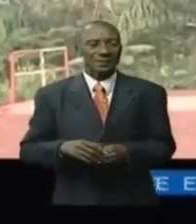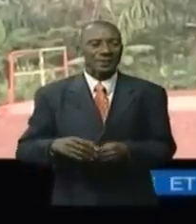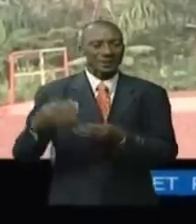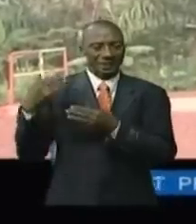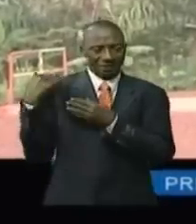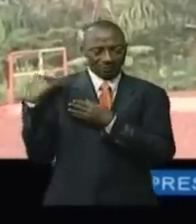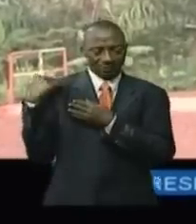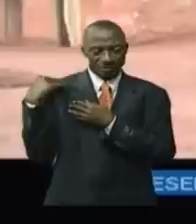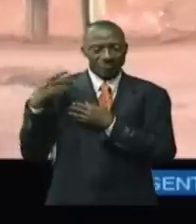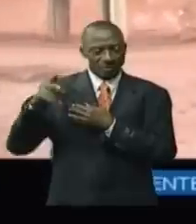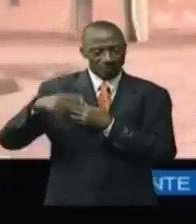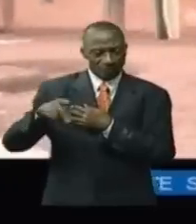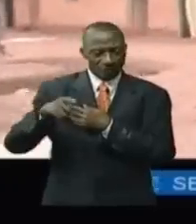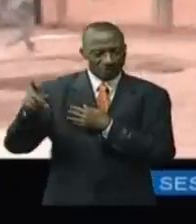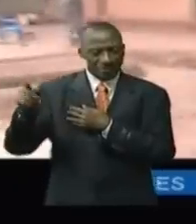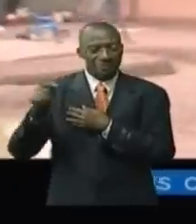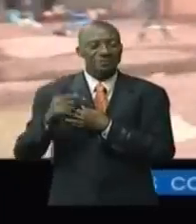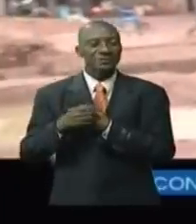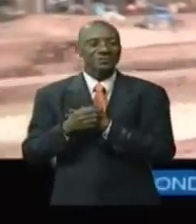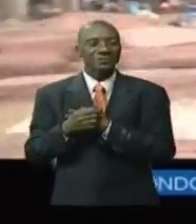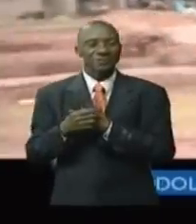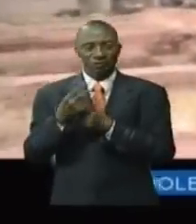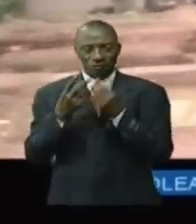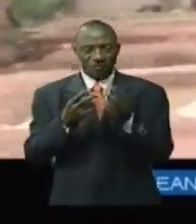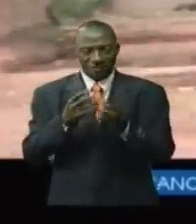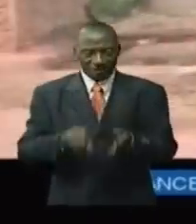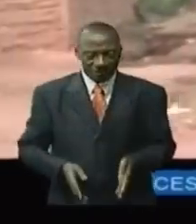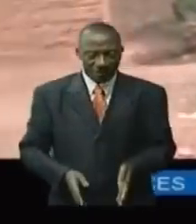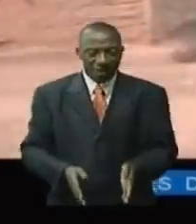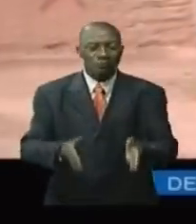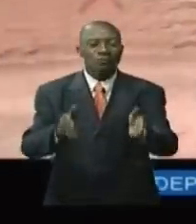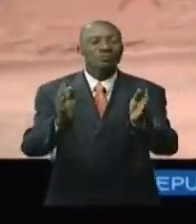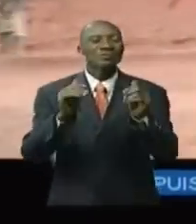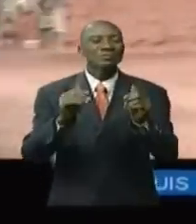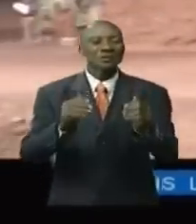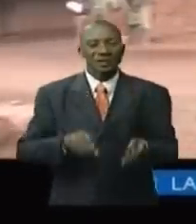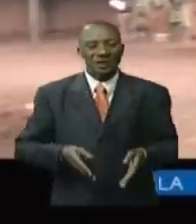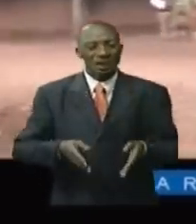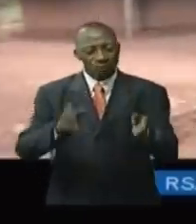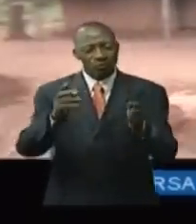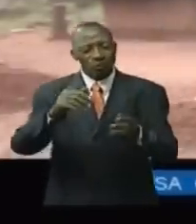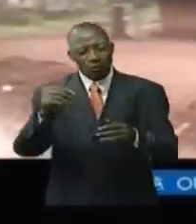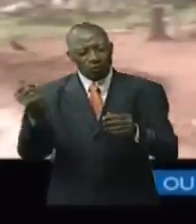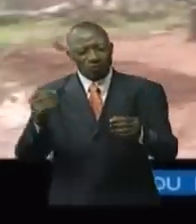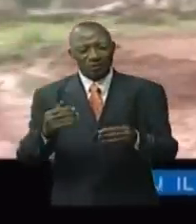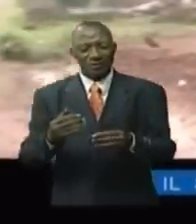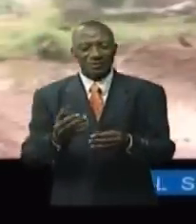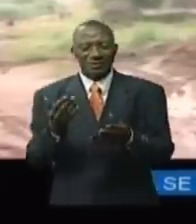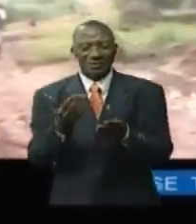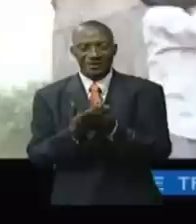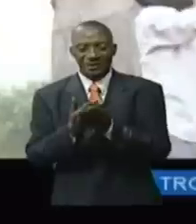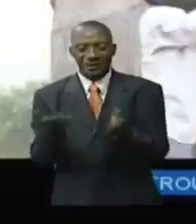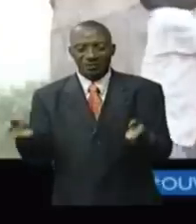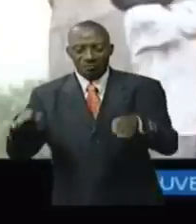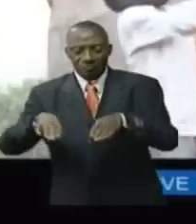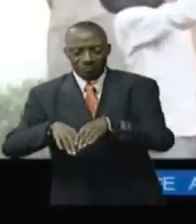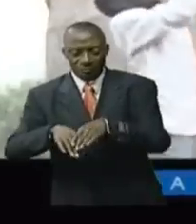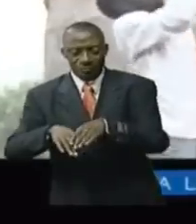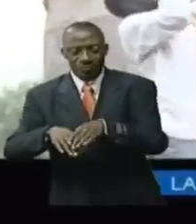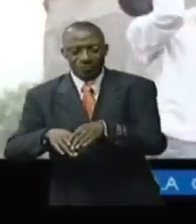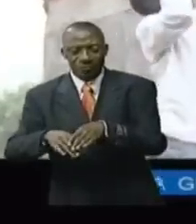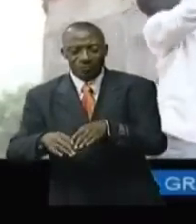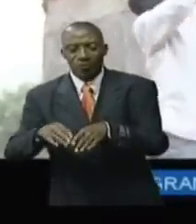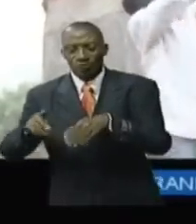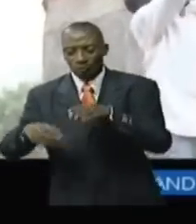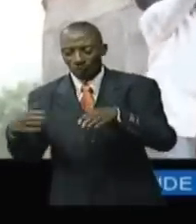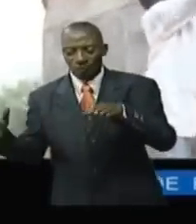d'Ingida, Mongomassi et d'autres, longtemps menacées par de grosses têtes d'érosion ainsi que des constructions anarchiques, subissent actuellement